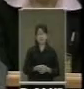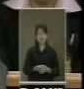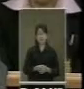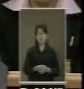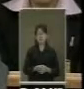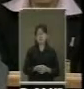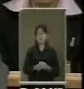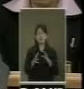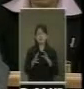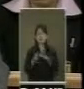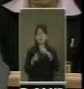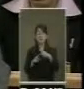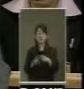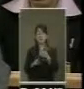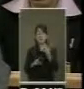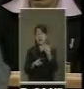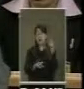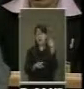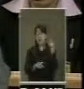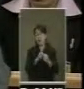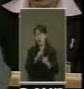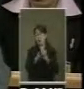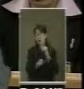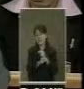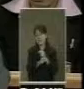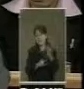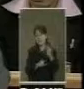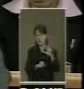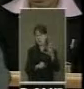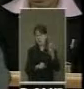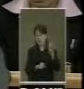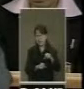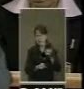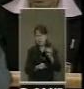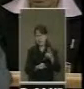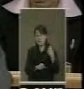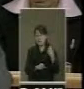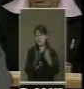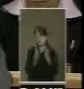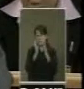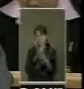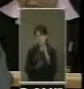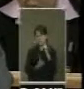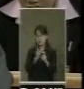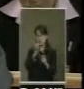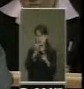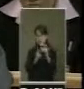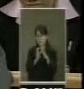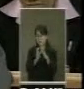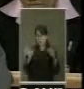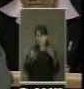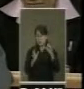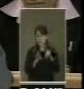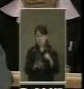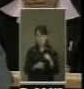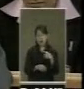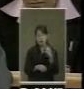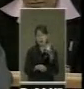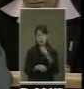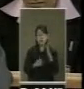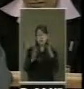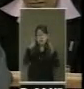พฤษภาธมินทร์ข้อนำมารอบหนึ่งแล้วครับพาคุณไปตายใครล่ะครับที่เป็นคนพูดว่าคุณจำลองพา